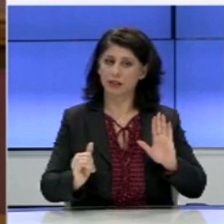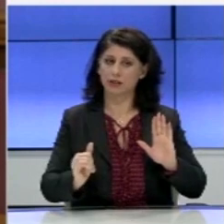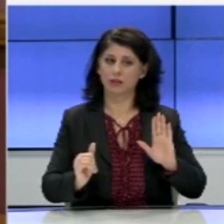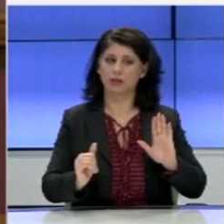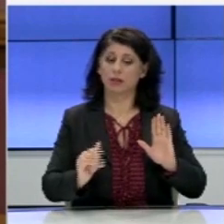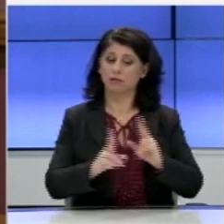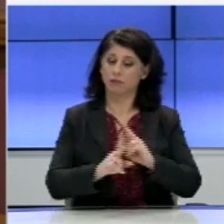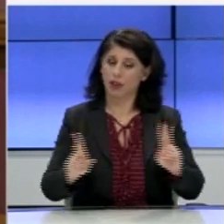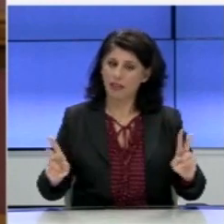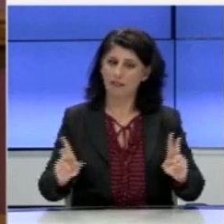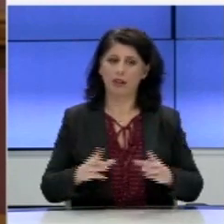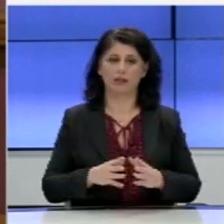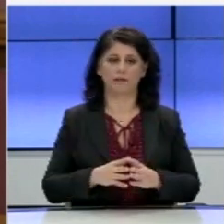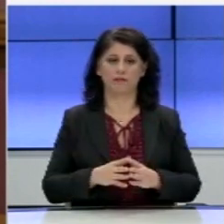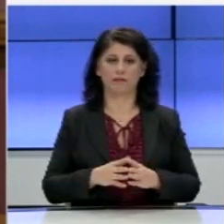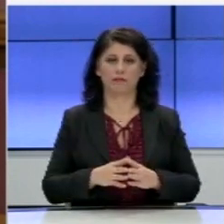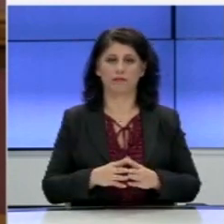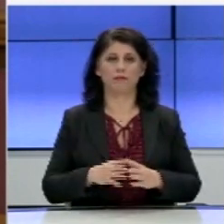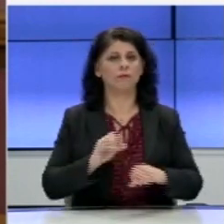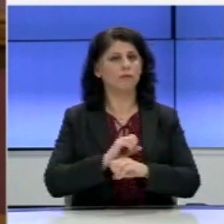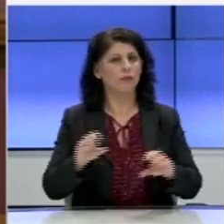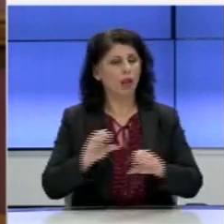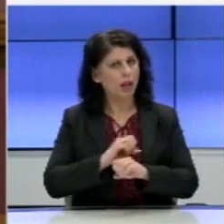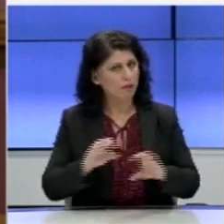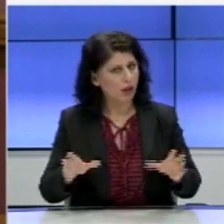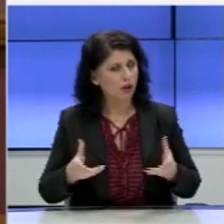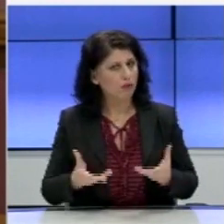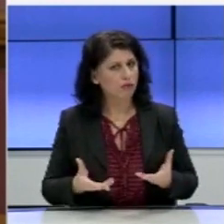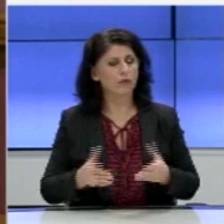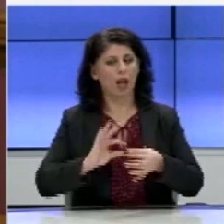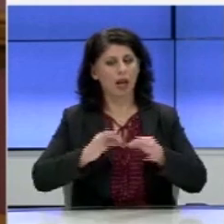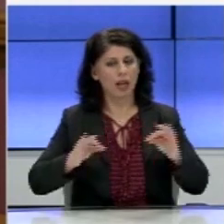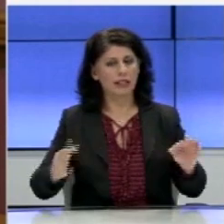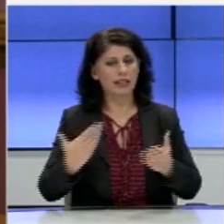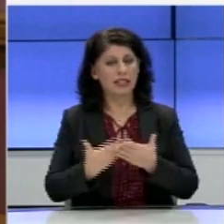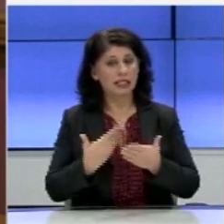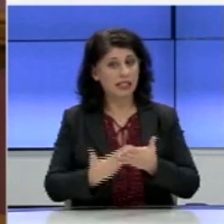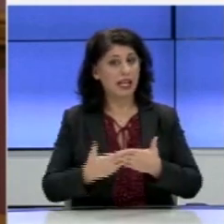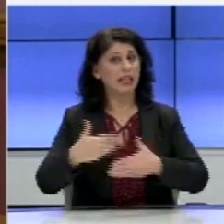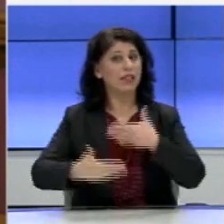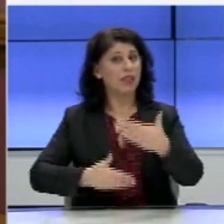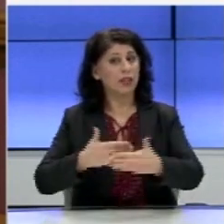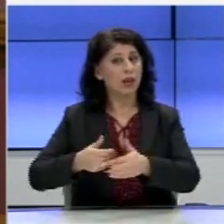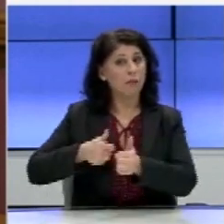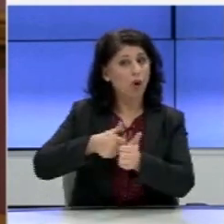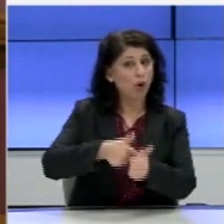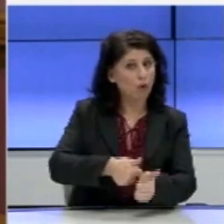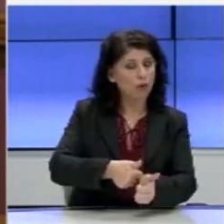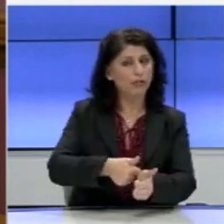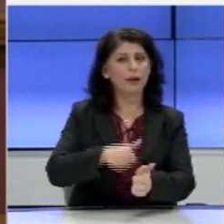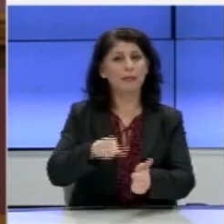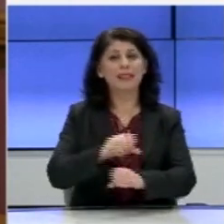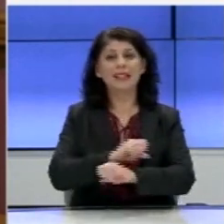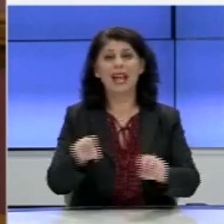με διαφάνεια, πλήρη διαφάνεια, να ενημερώσει για τα αναλυτικά στοιχεία και για τη διαδικασία που ακολουθείται σχετικά με